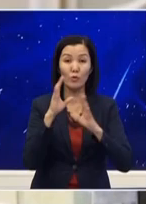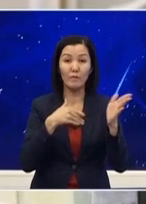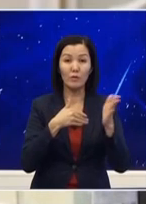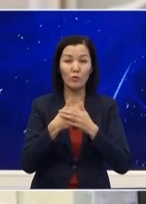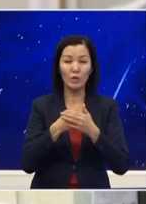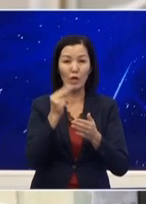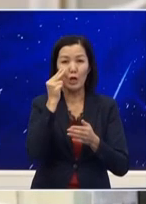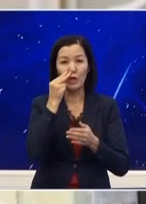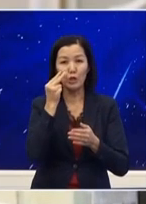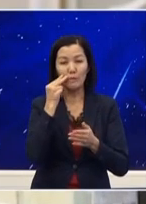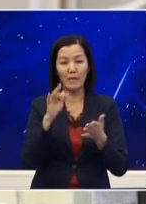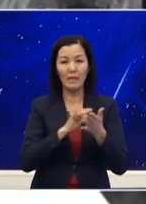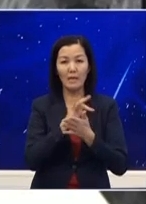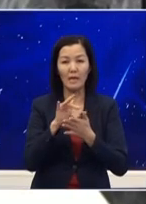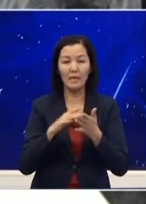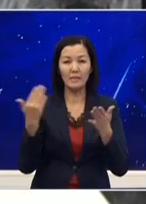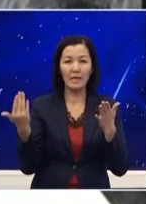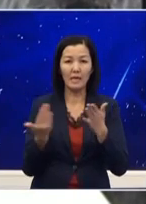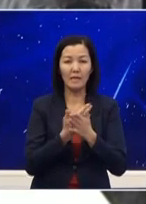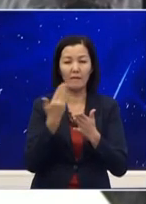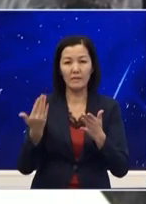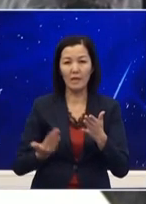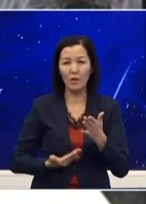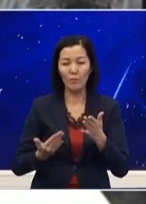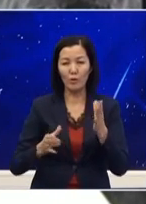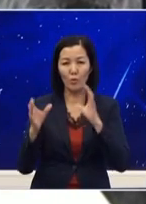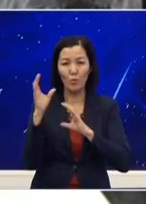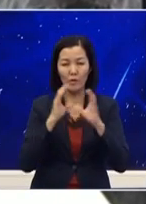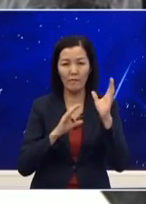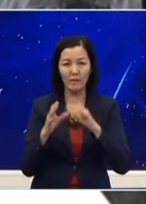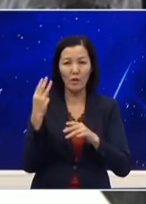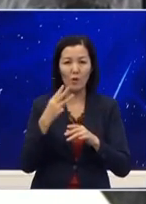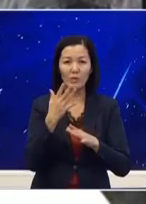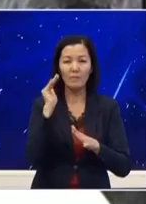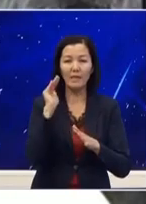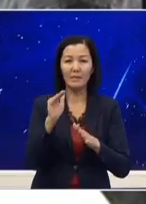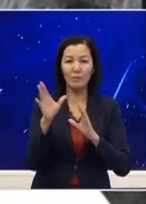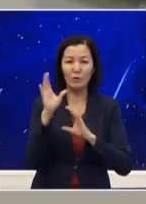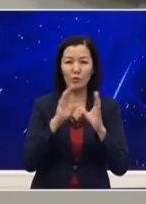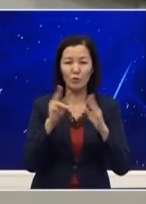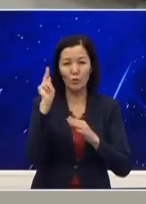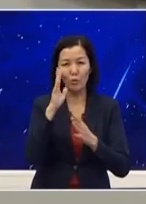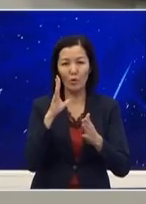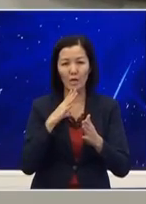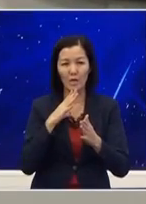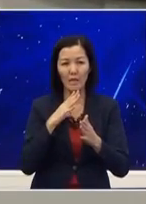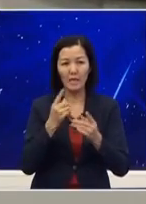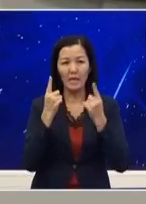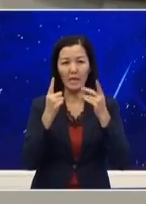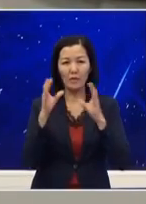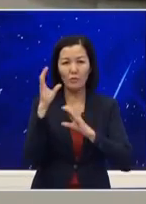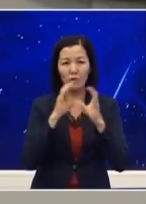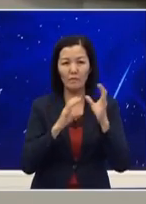Соның бірі Шымкенттегі аймақтық инновациялық әлеуметтік университеті. Мұнда 35 мыңнан астам студент оқыған. Мұндай ірі